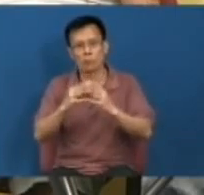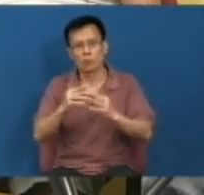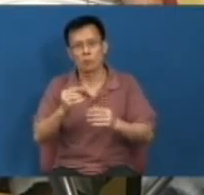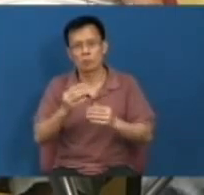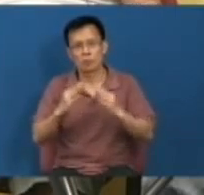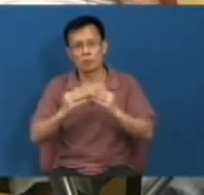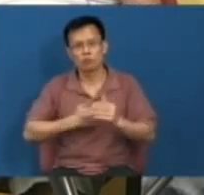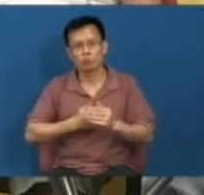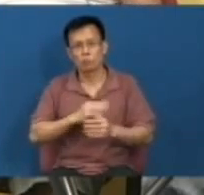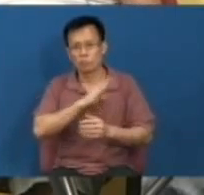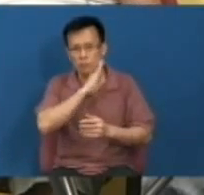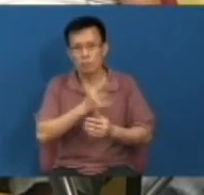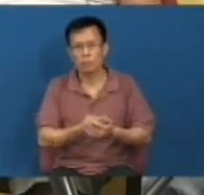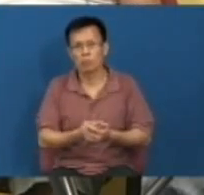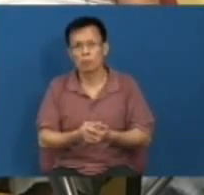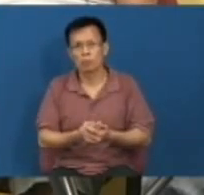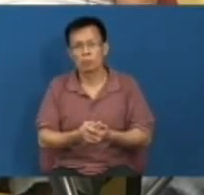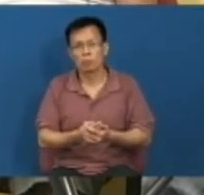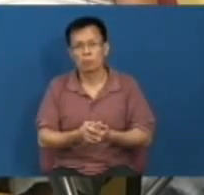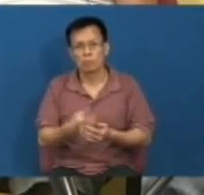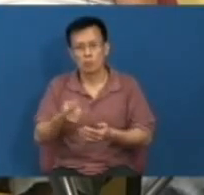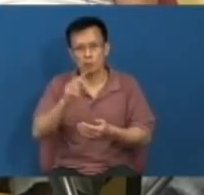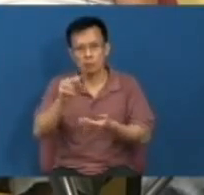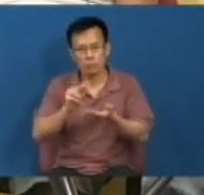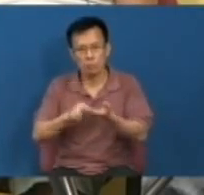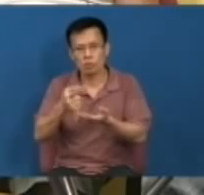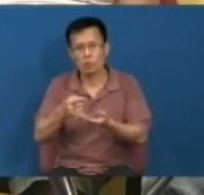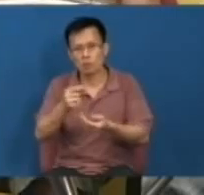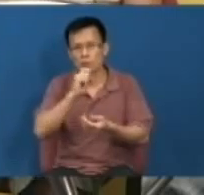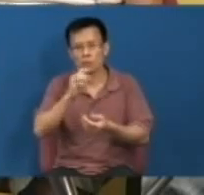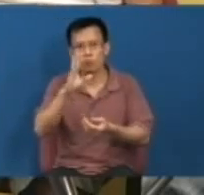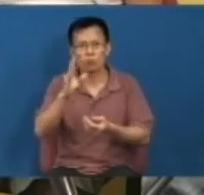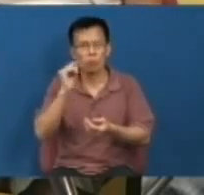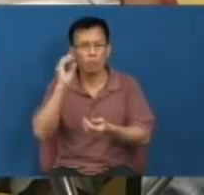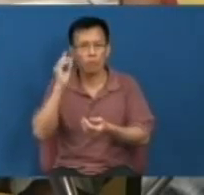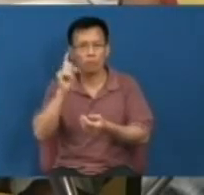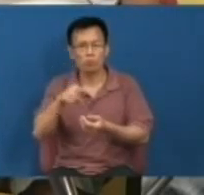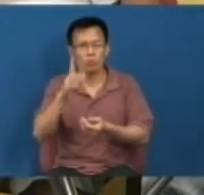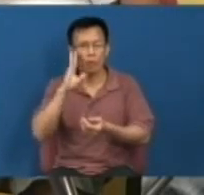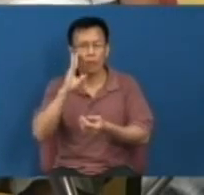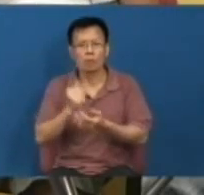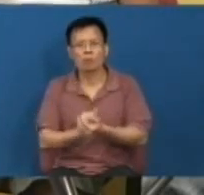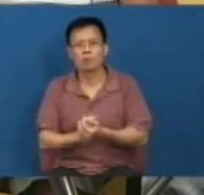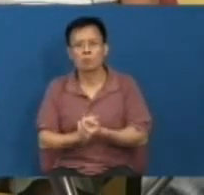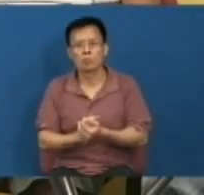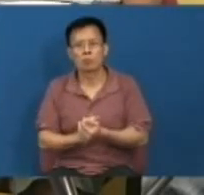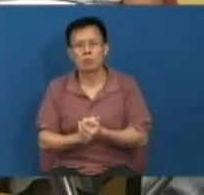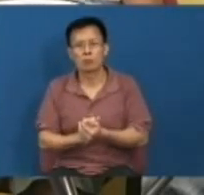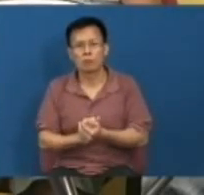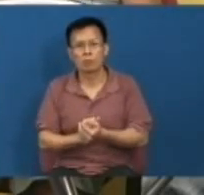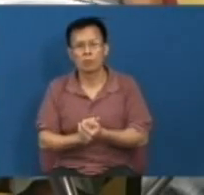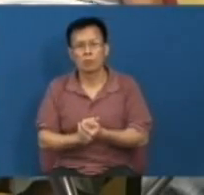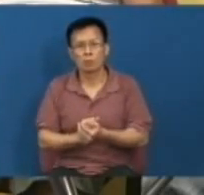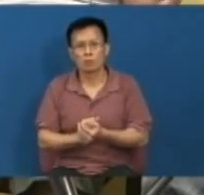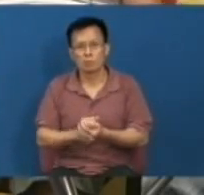完之後咧，佢又話：佢又寫翻封信嚟，你唔係喎，你有租客喎，我根本都冇租客喺度。即係佢就係用